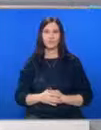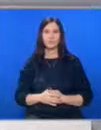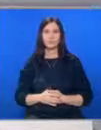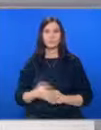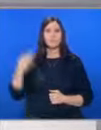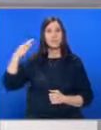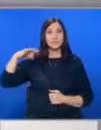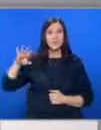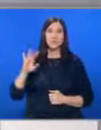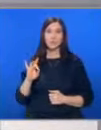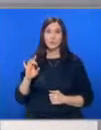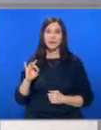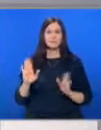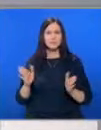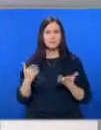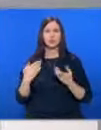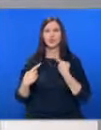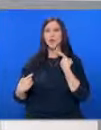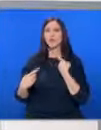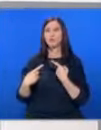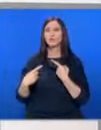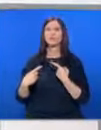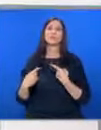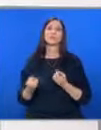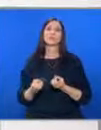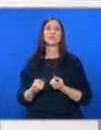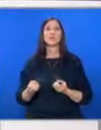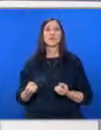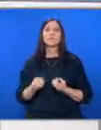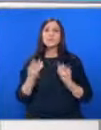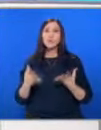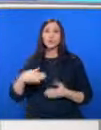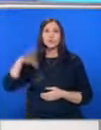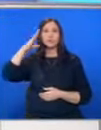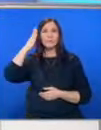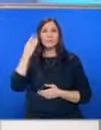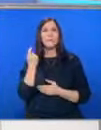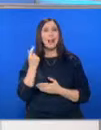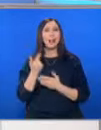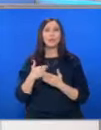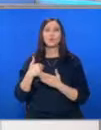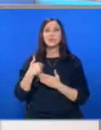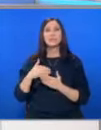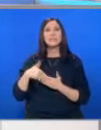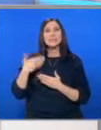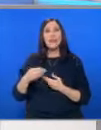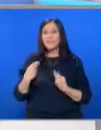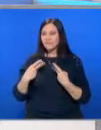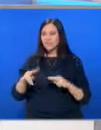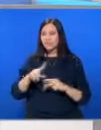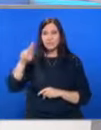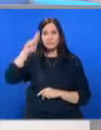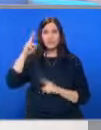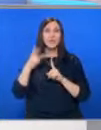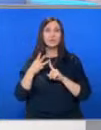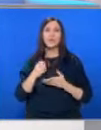Филипов. Президентът Румен Радев започна разговори с потенциалните служебни премиери малко след връщането на неизпълнения трети мандат